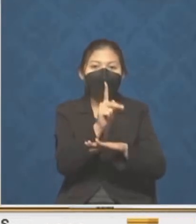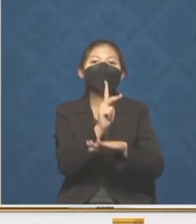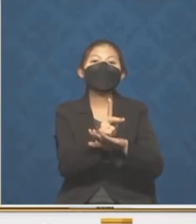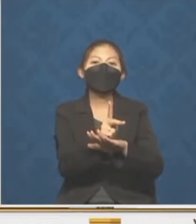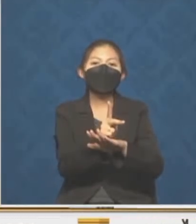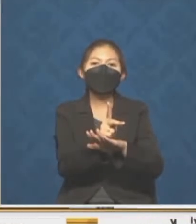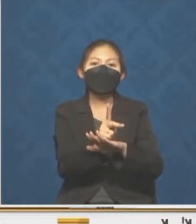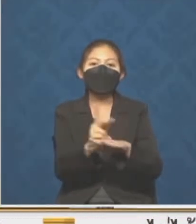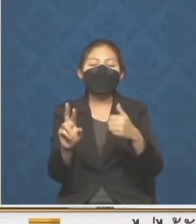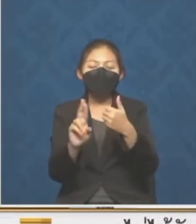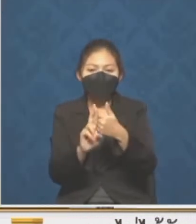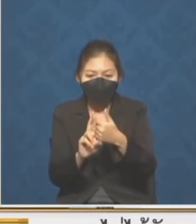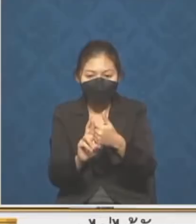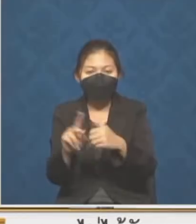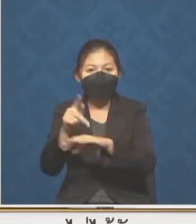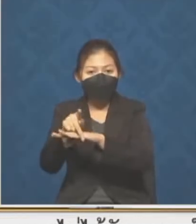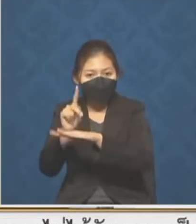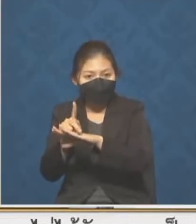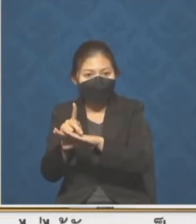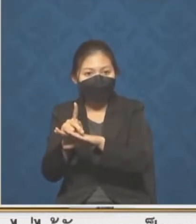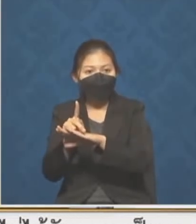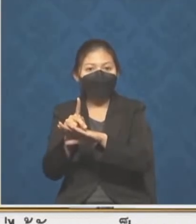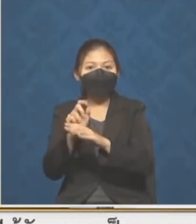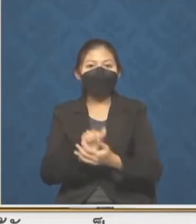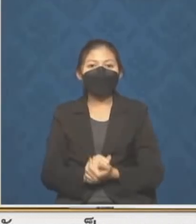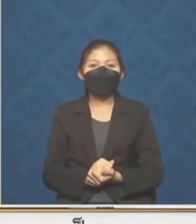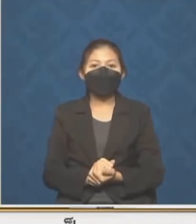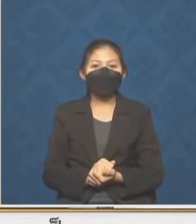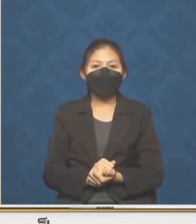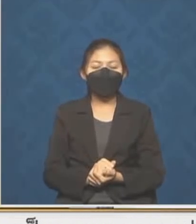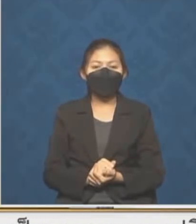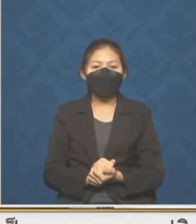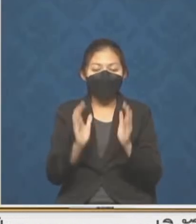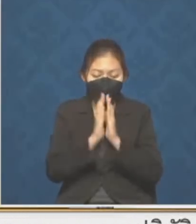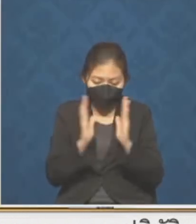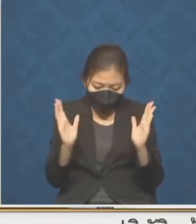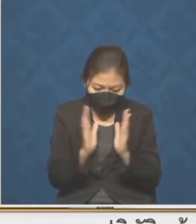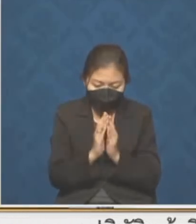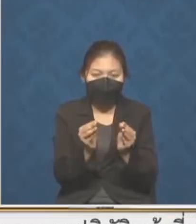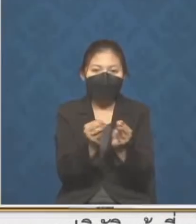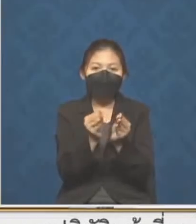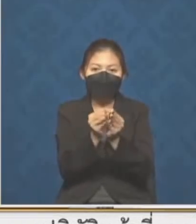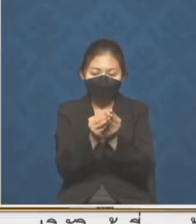ท่านรองประธานสภาทั้งสองท่านรวมทั้งท่านด้วยฮะครูแก้วขอบคุณทุกคะแนนเสียงนะฮะ